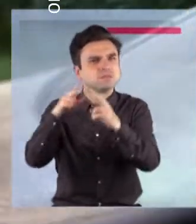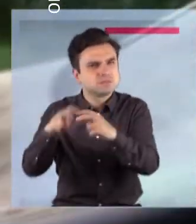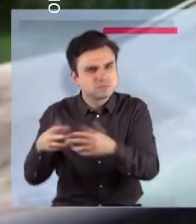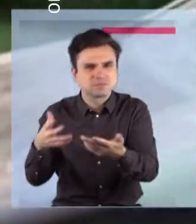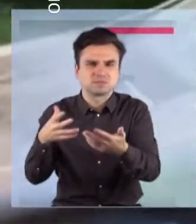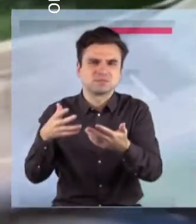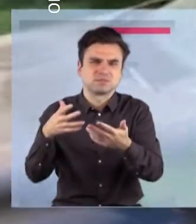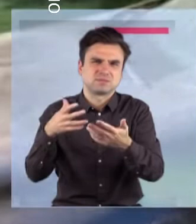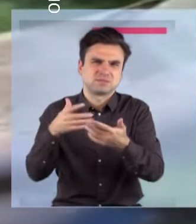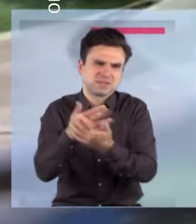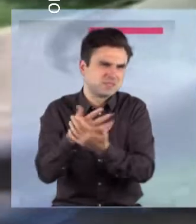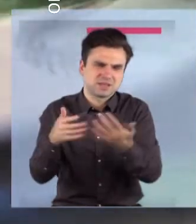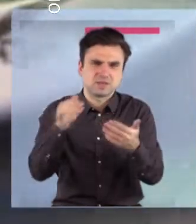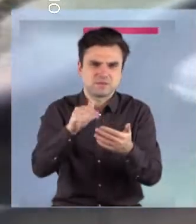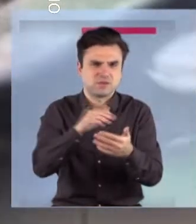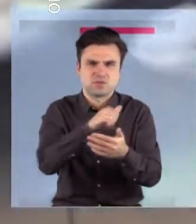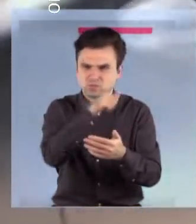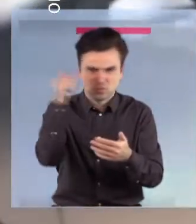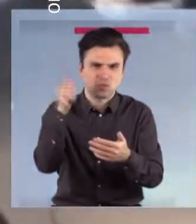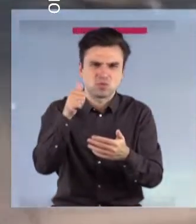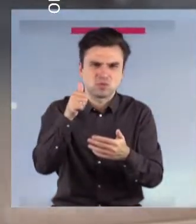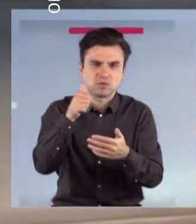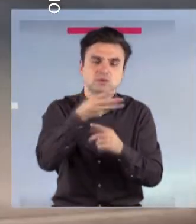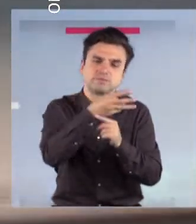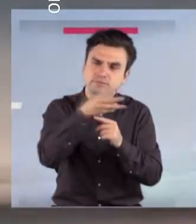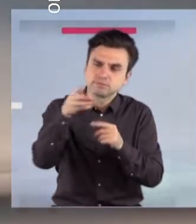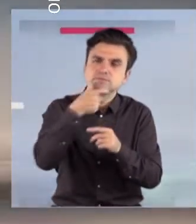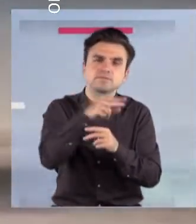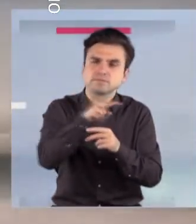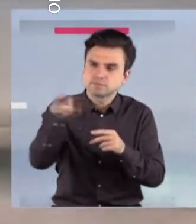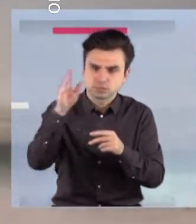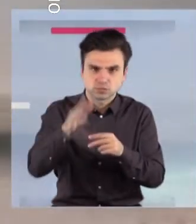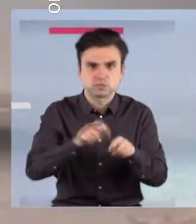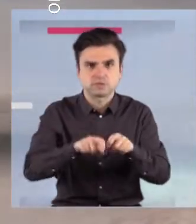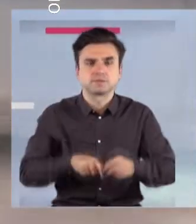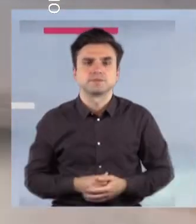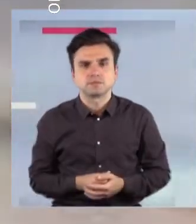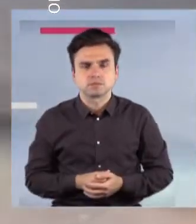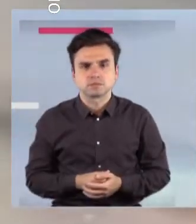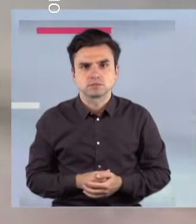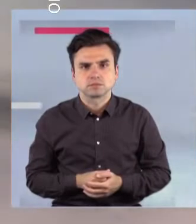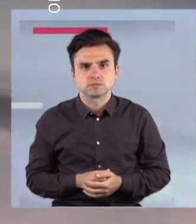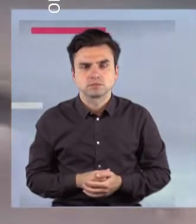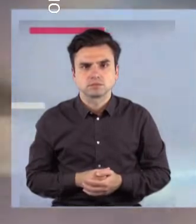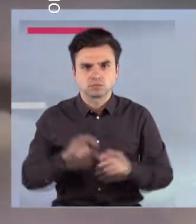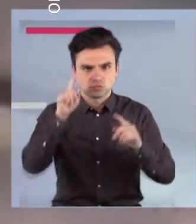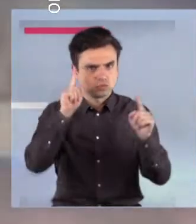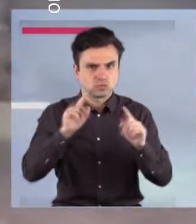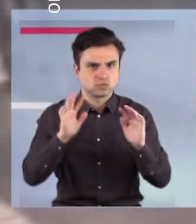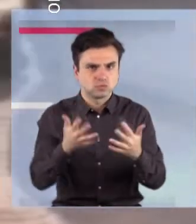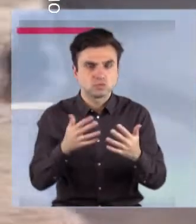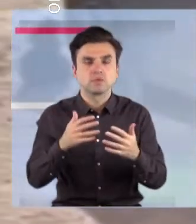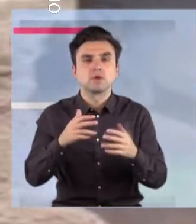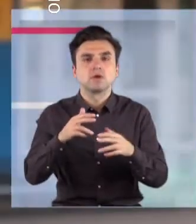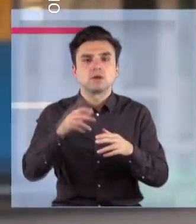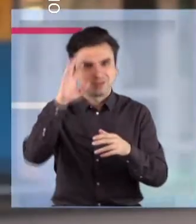також розцінює як спробу тиску і залякування. До розслідування справи підключилися також співробітники управління внутрішньої